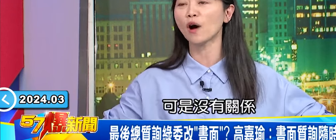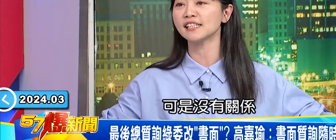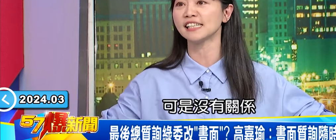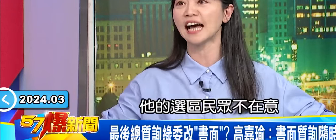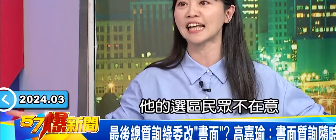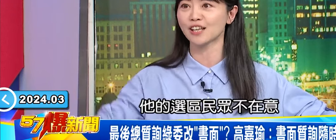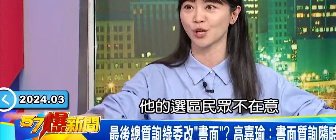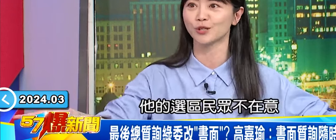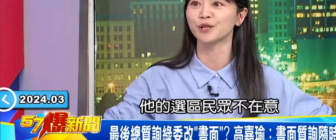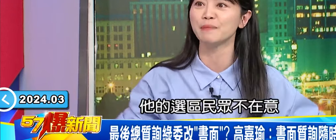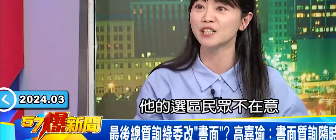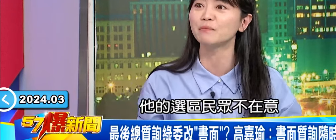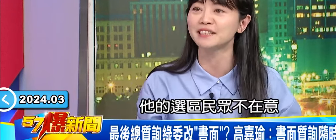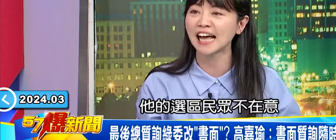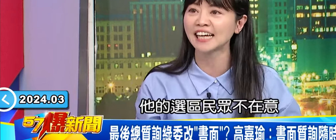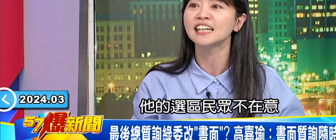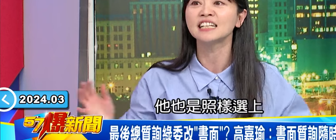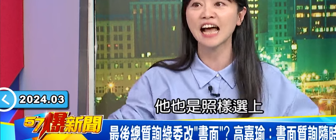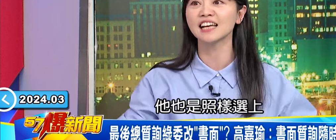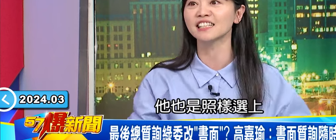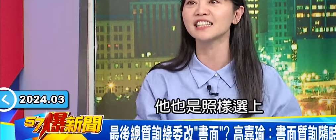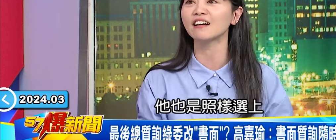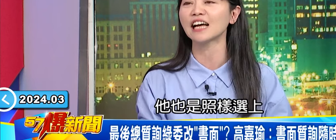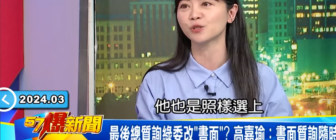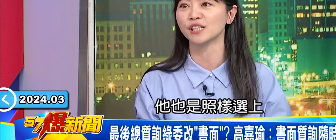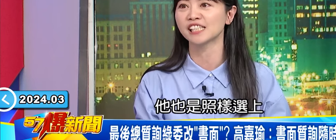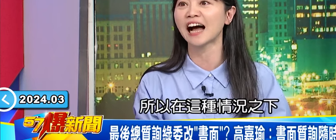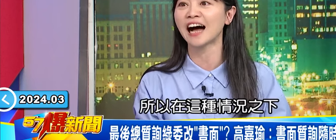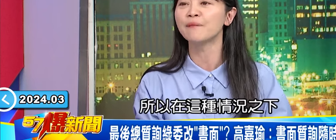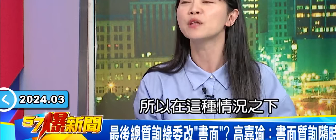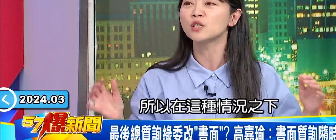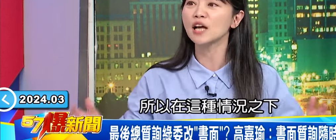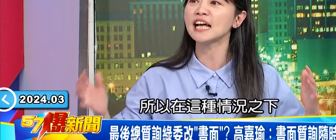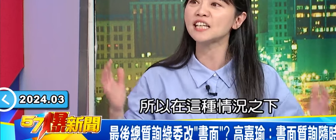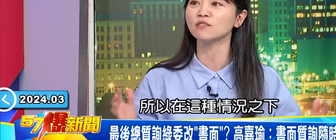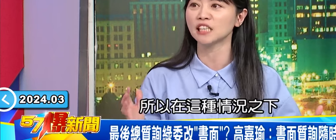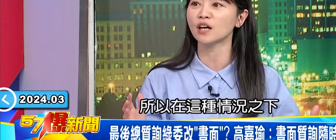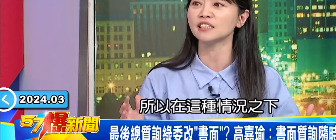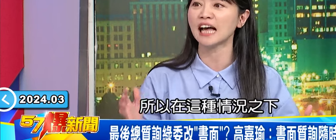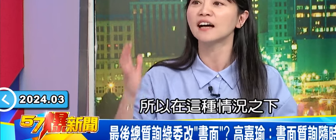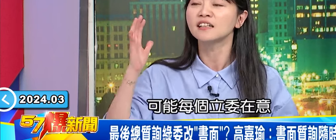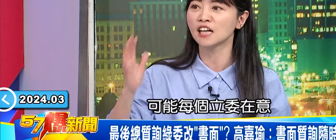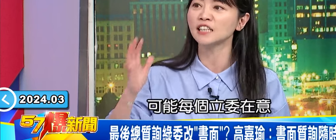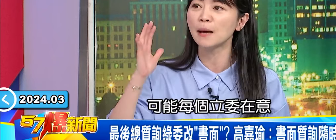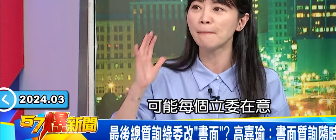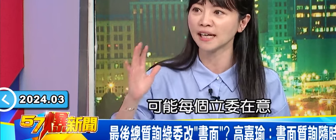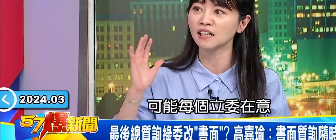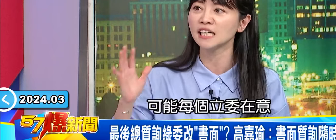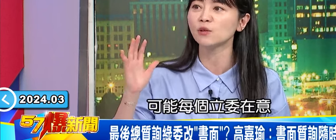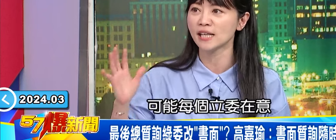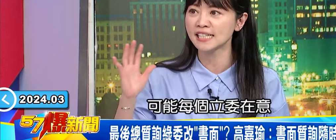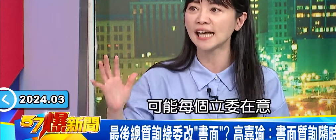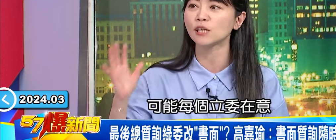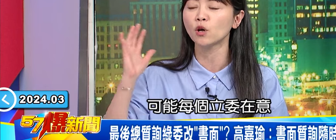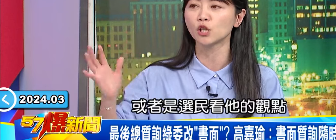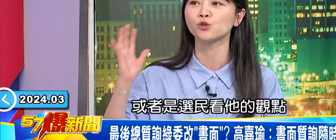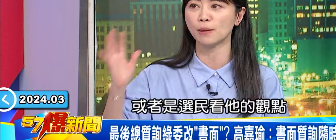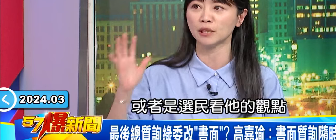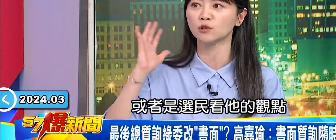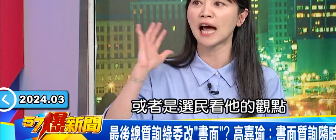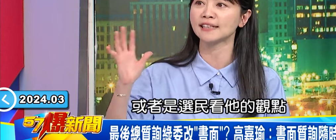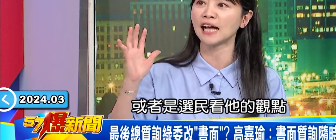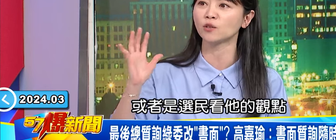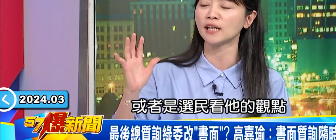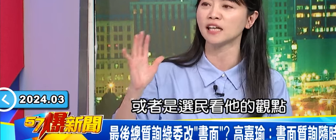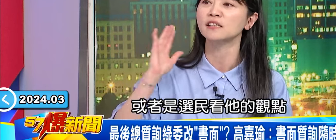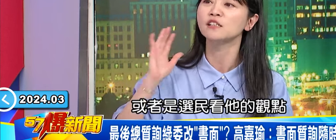是也没有关系啊，他的选区民众不在意，他也是照样选上啊。所以在这种情况之下，可能每个立委在意或者是